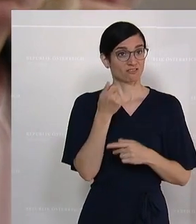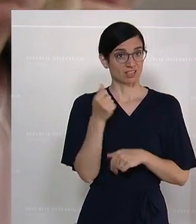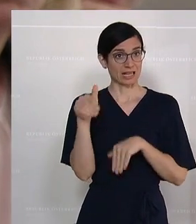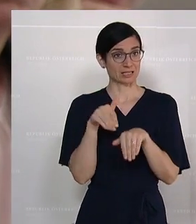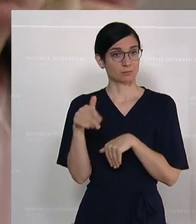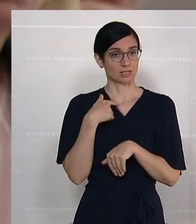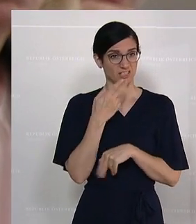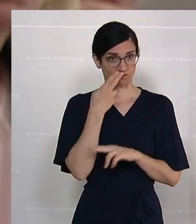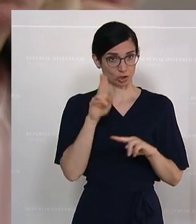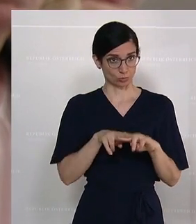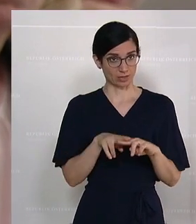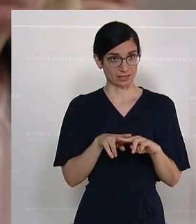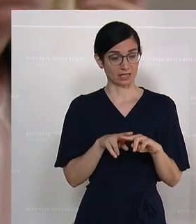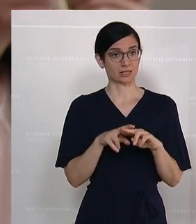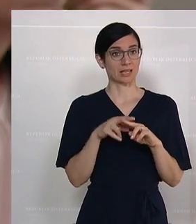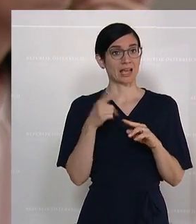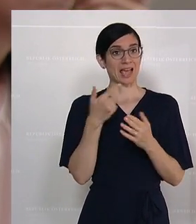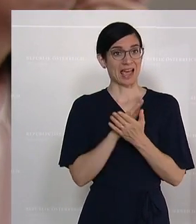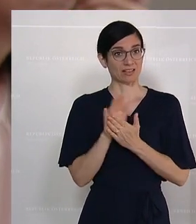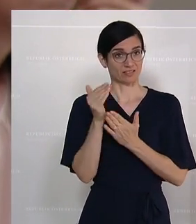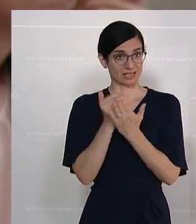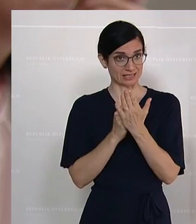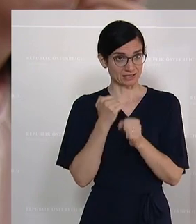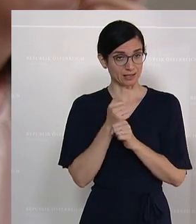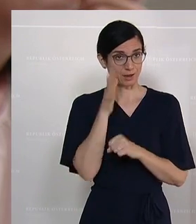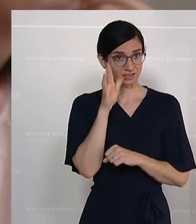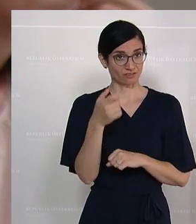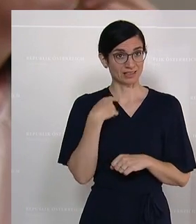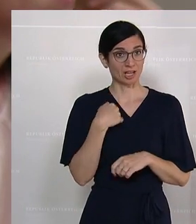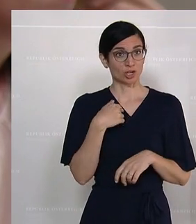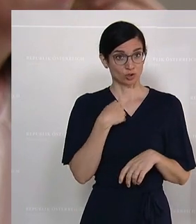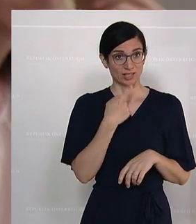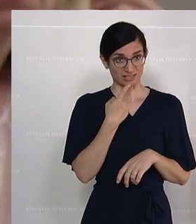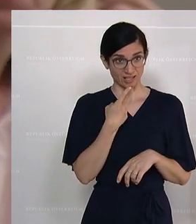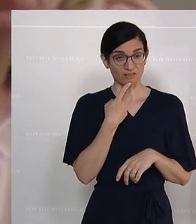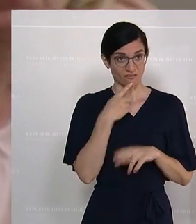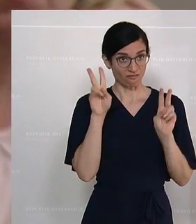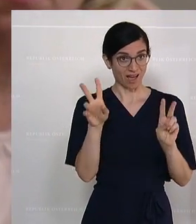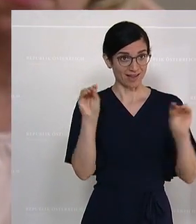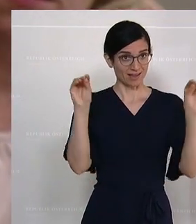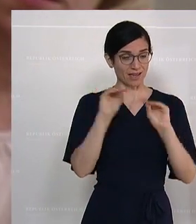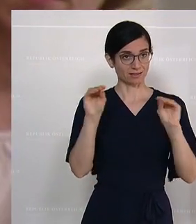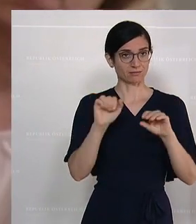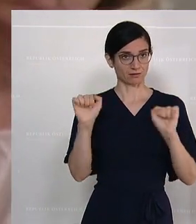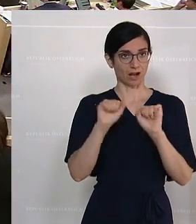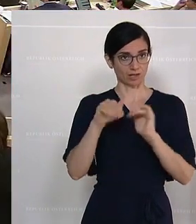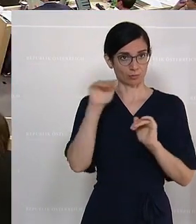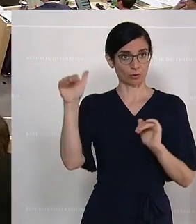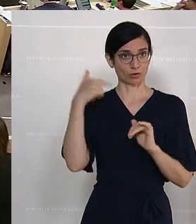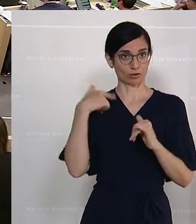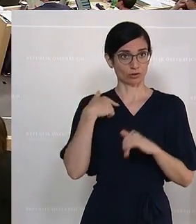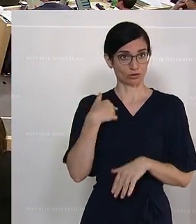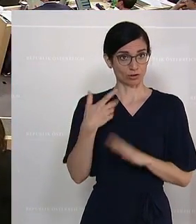verstehe ich dass das es einfach gesetzlich gemacht ich gehe mal davon aus dass die karten schauen auch dann abgeschafft wird das freut mich dass wir das hinter der partei